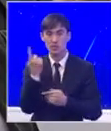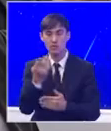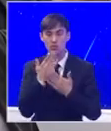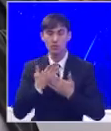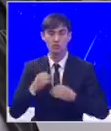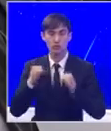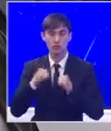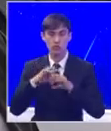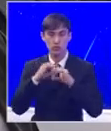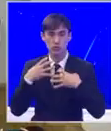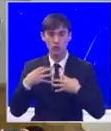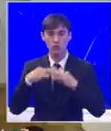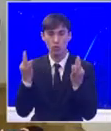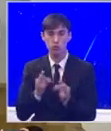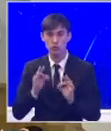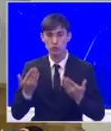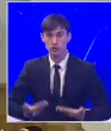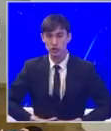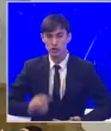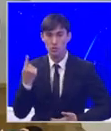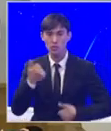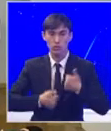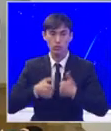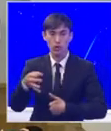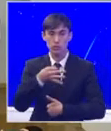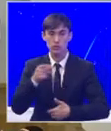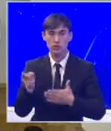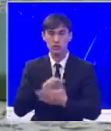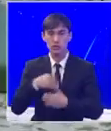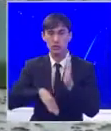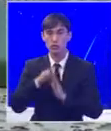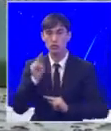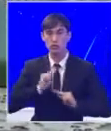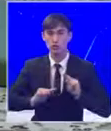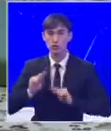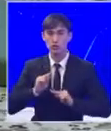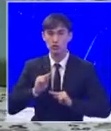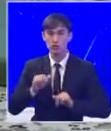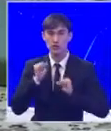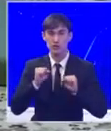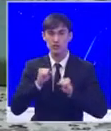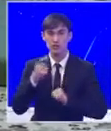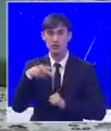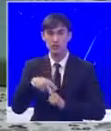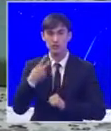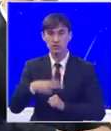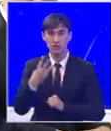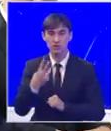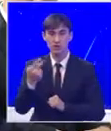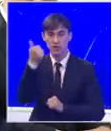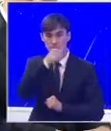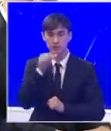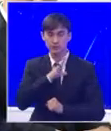и здоровому образу жизни. Первый тур областного конкурса на звание лучшего учителя физической культуры 2022 состоялся